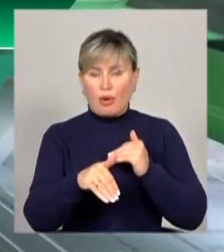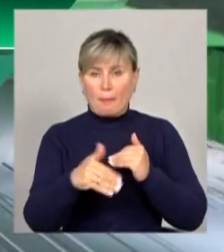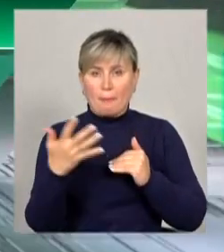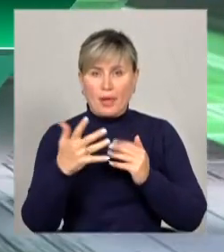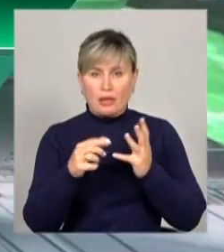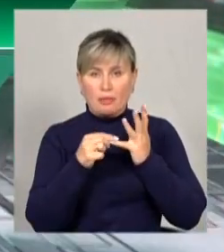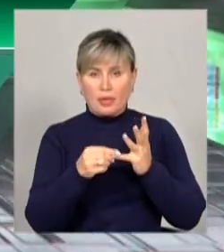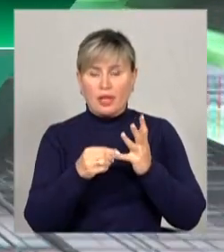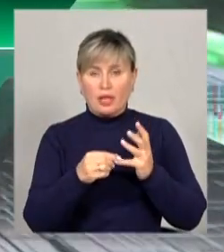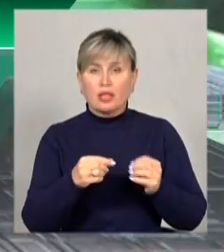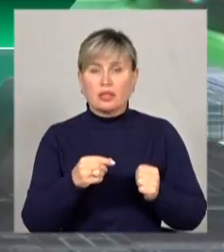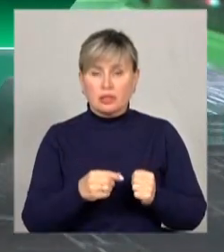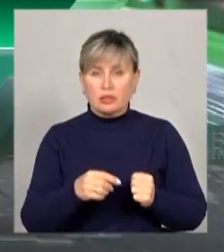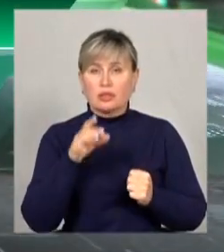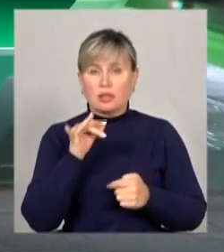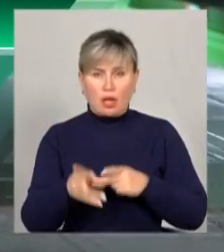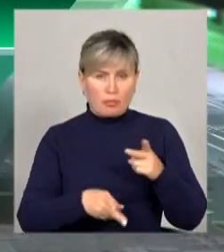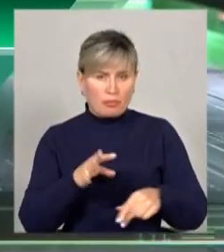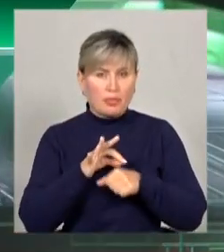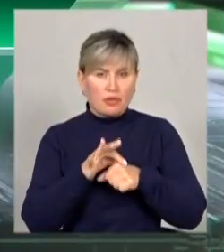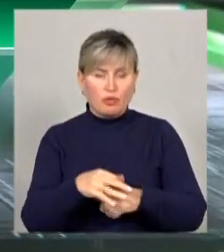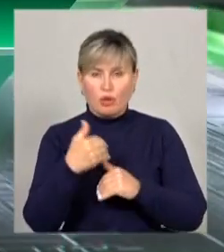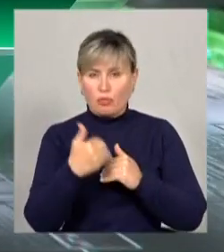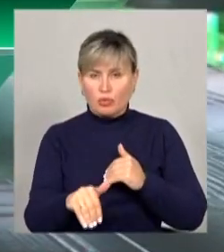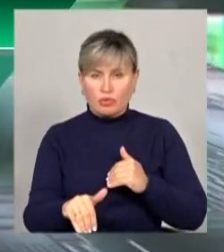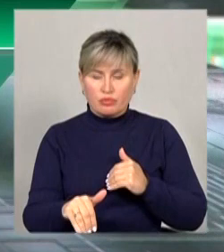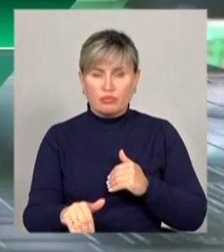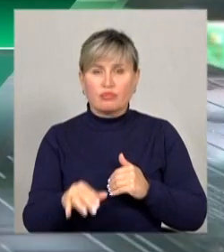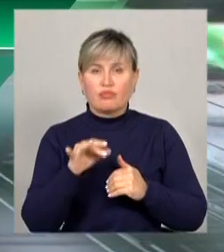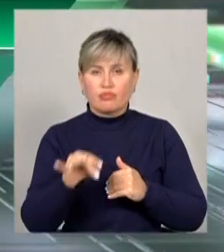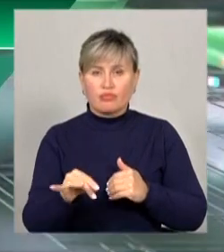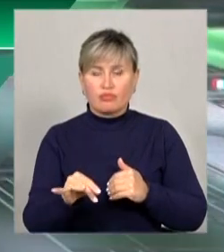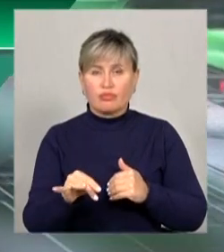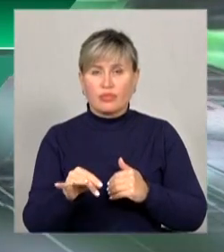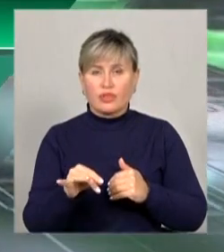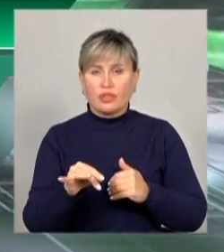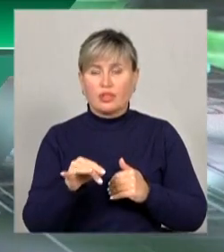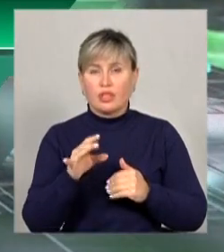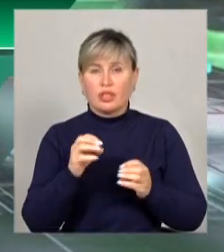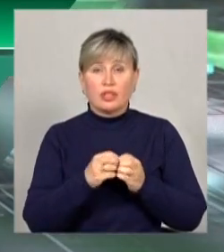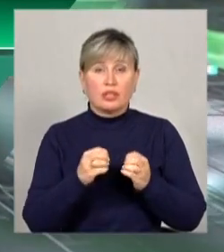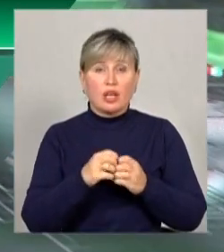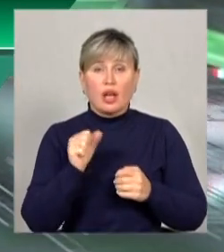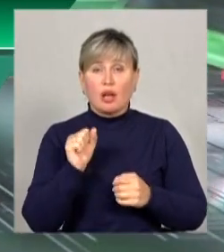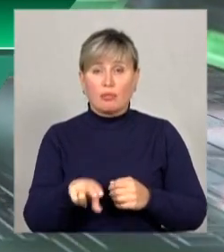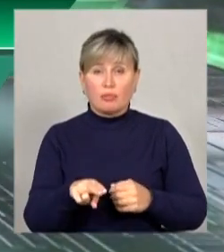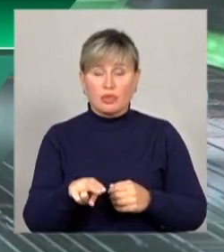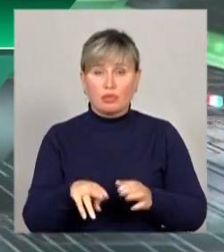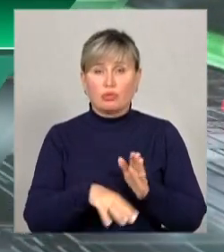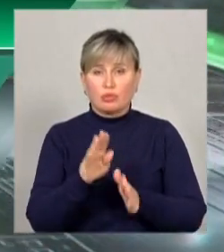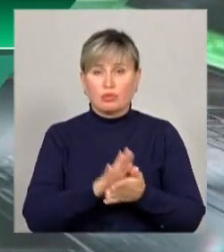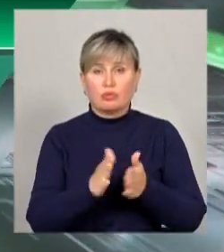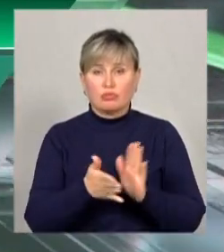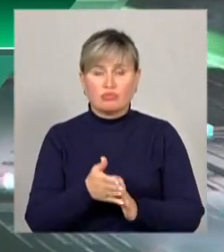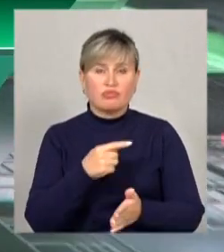кисти. Ему проведена операция ампутации и дезартикуляция пальца руки. 10 апреля с улучшением состояния он